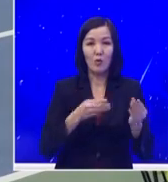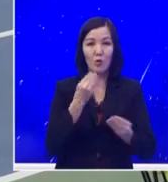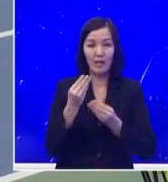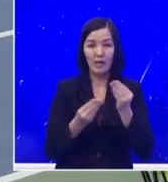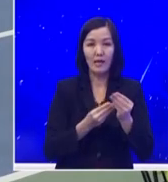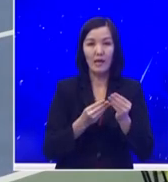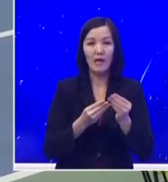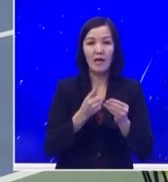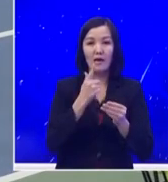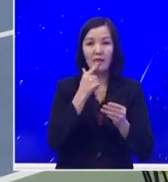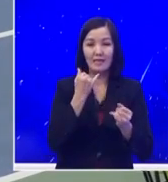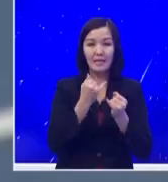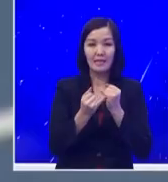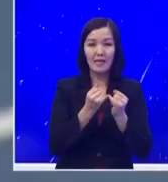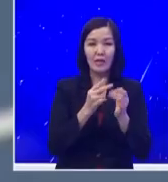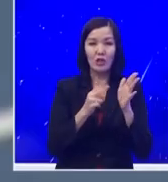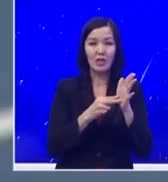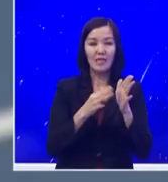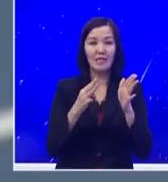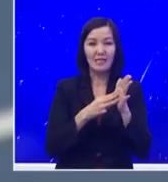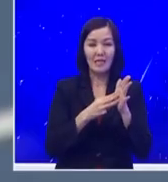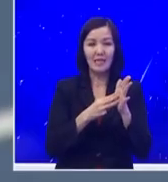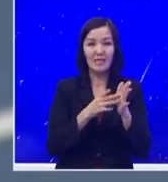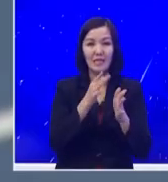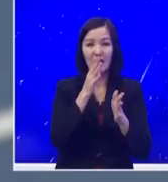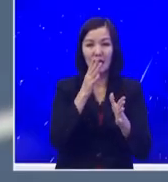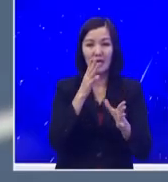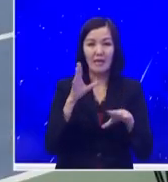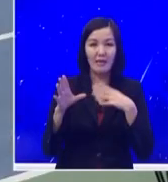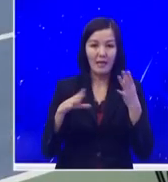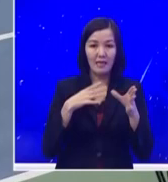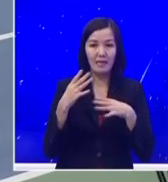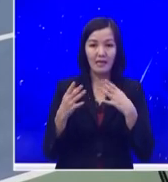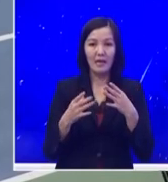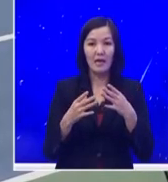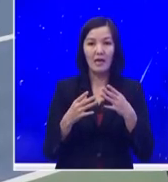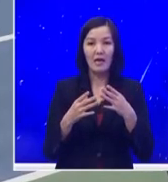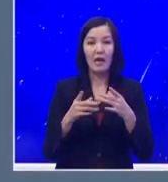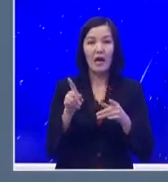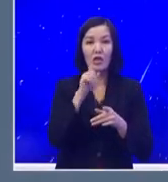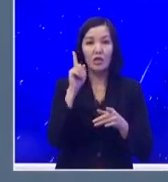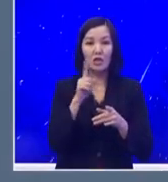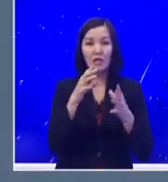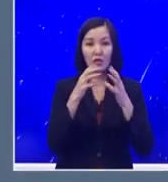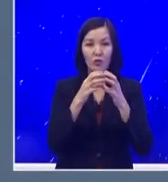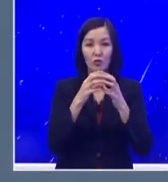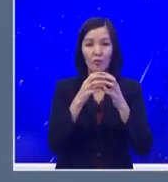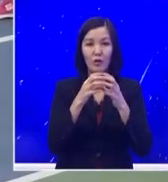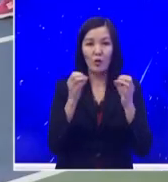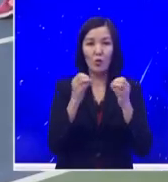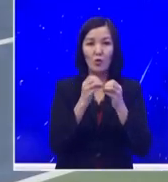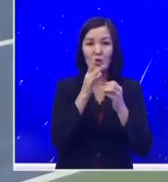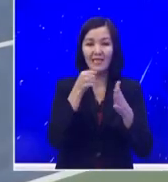ал қызғылт сары доп 7-8 жастағы теннисшілердің дайындығына бекітілген. Мына жасыл доп пен 10 жасқа